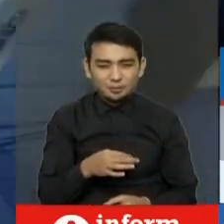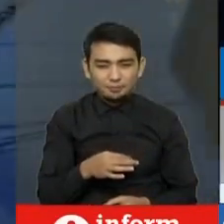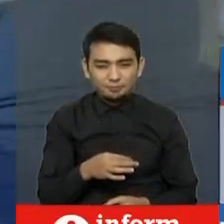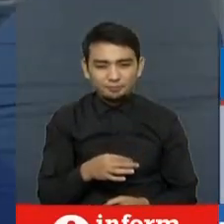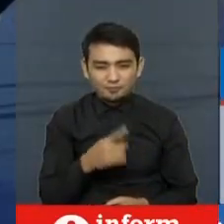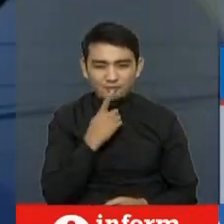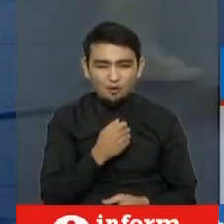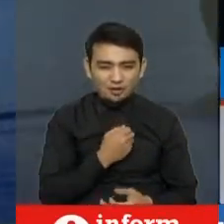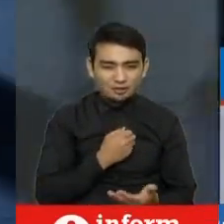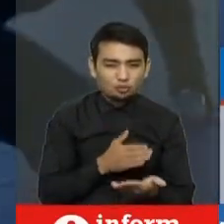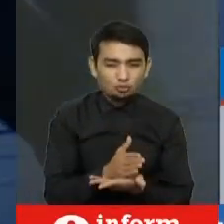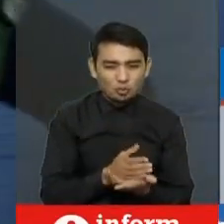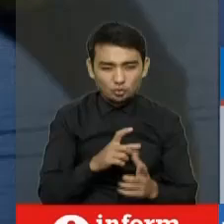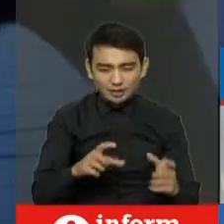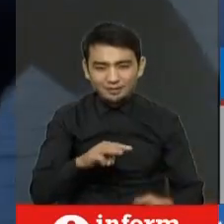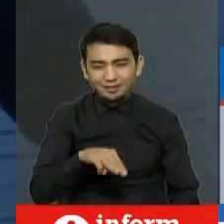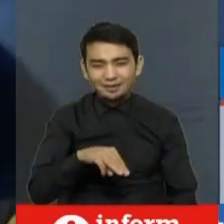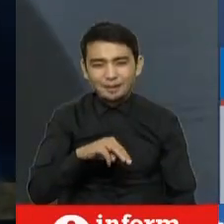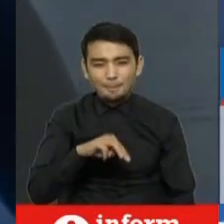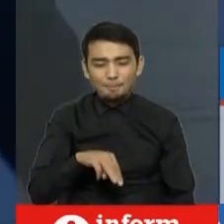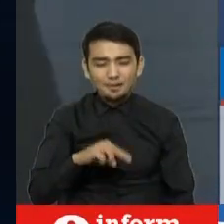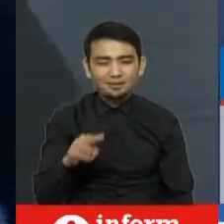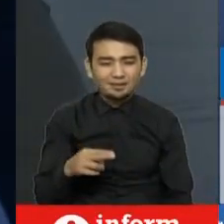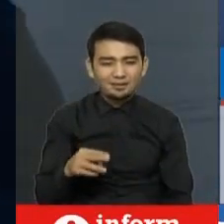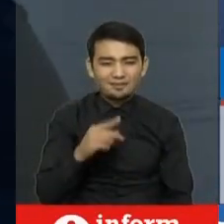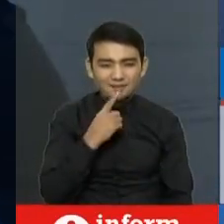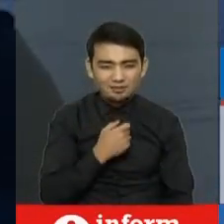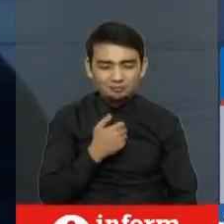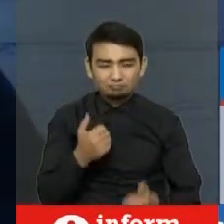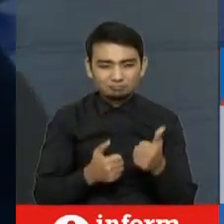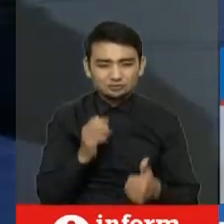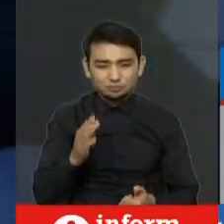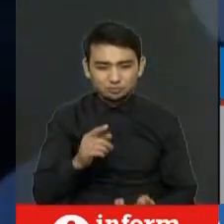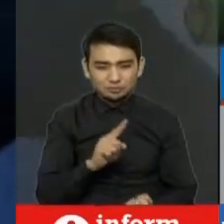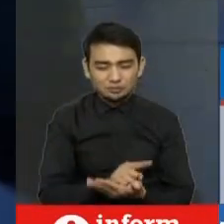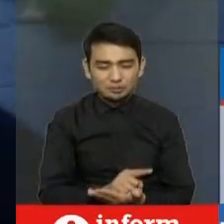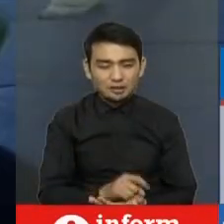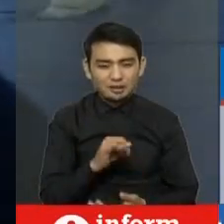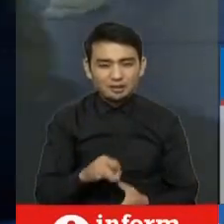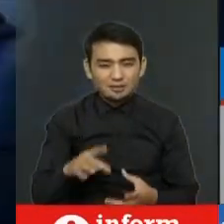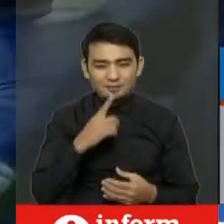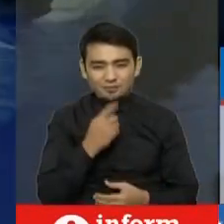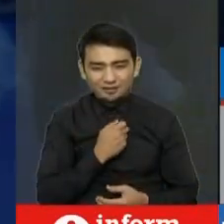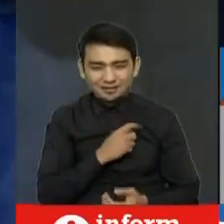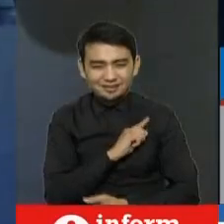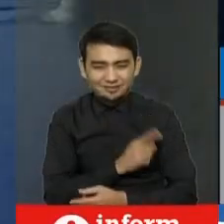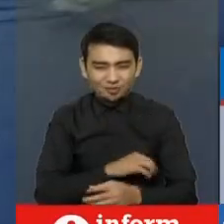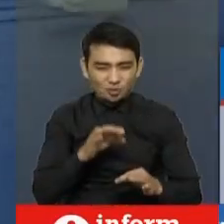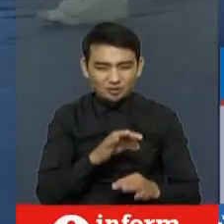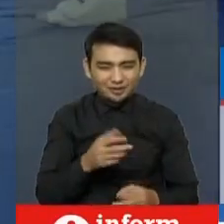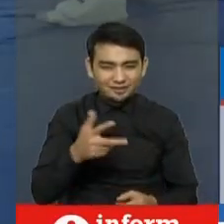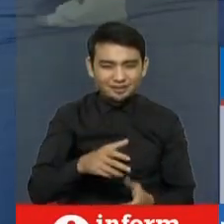құрылымдардың әскери қызметшілері мен ТМД елдерінен үздік жауынгерлер күш сынасады. Қарулы күштерінен 3 құрама команда